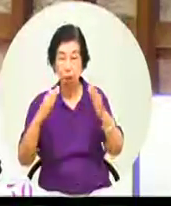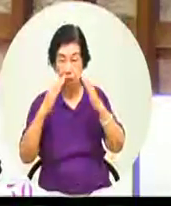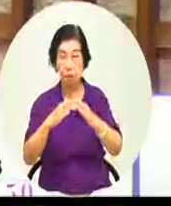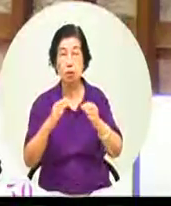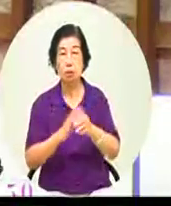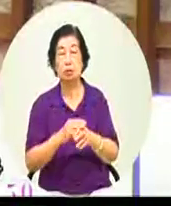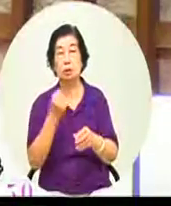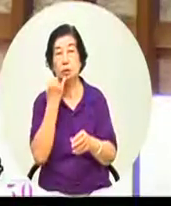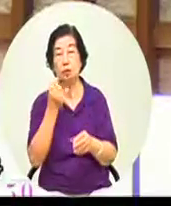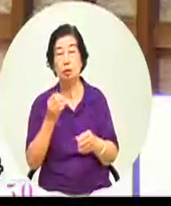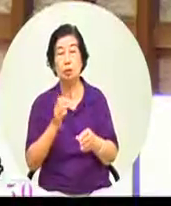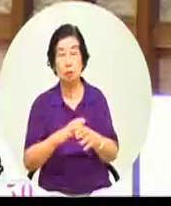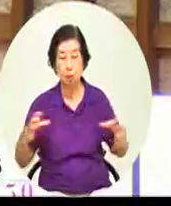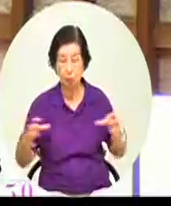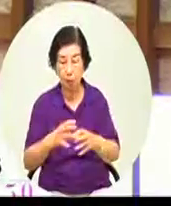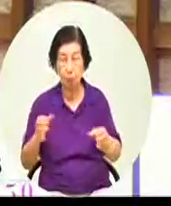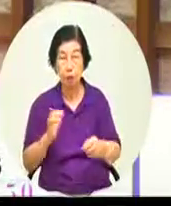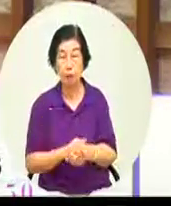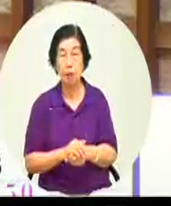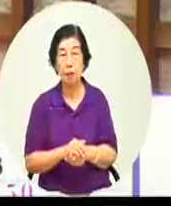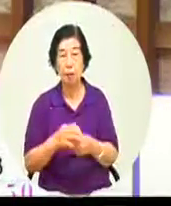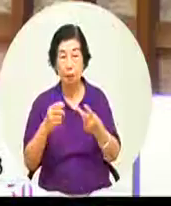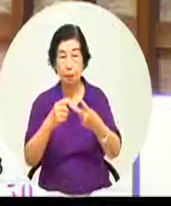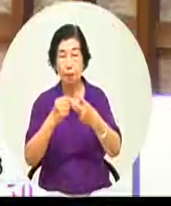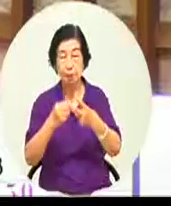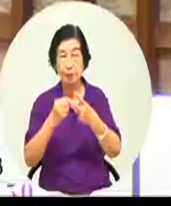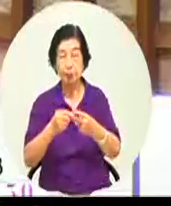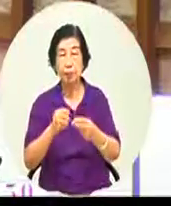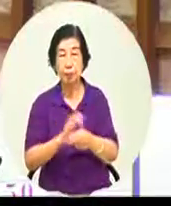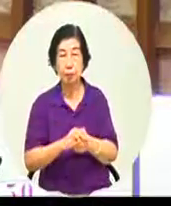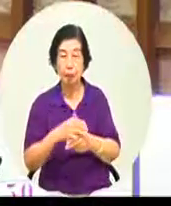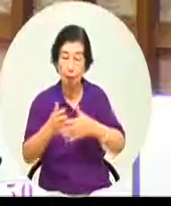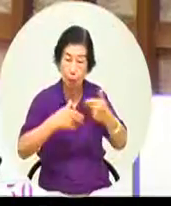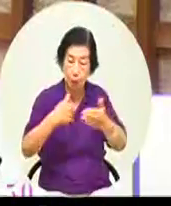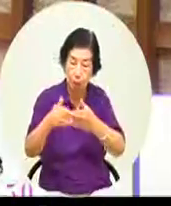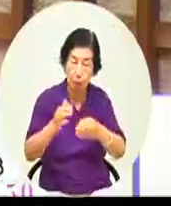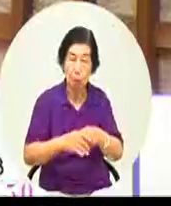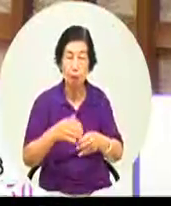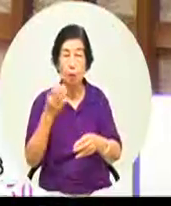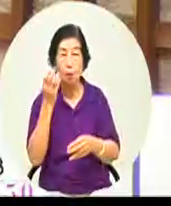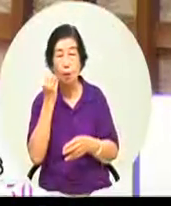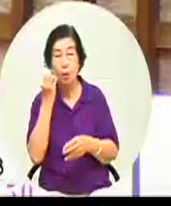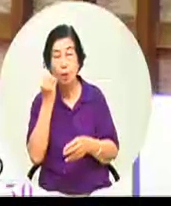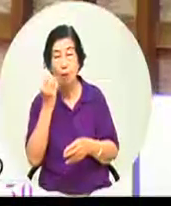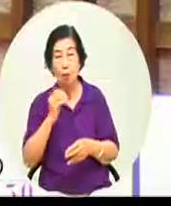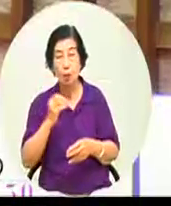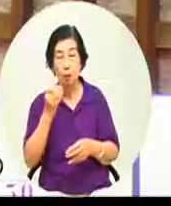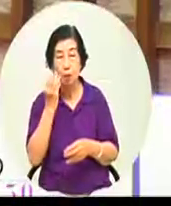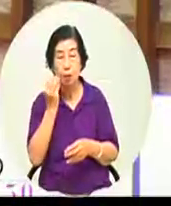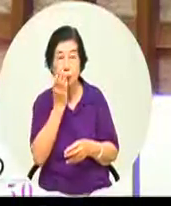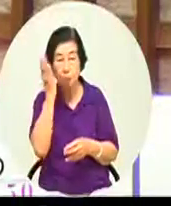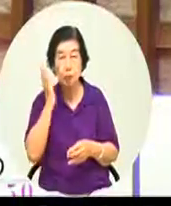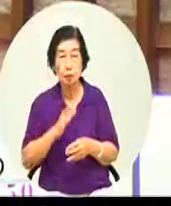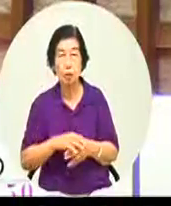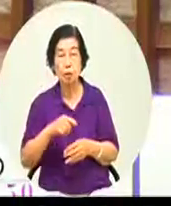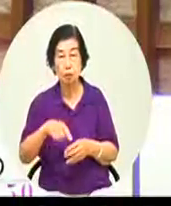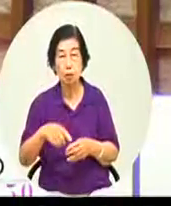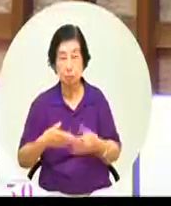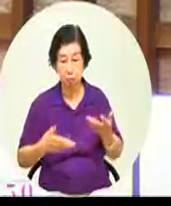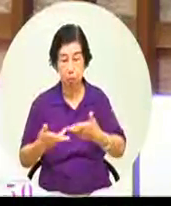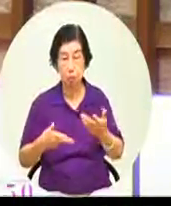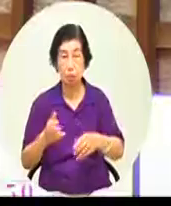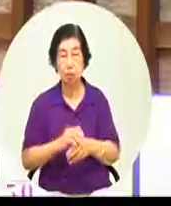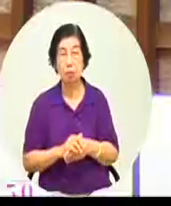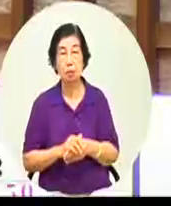望这个第一个呢，哈，争取双方面的一个互动跟观光啦，好，有这一件事情，哈，这样子，哈，啊，尤其你